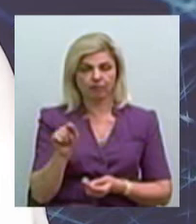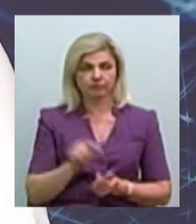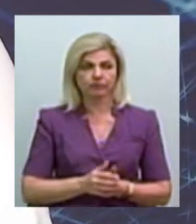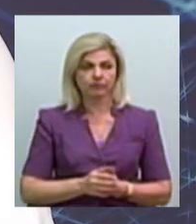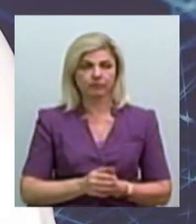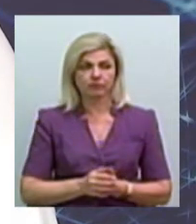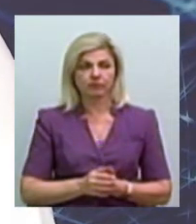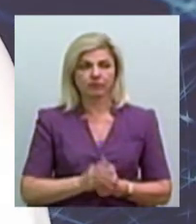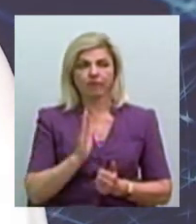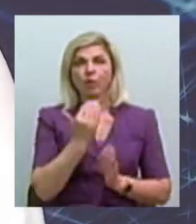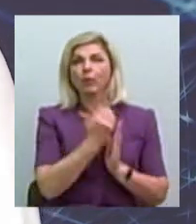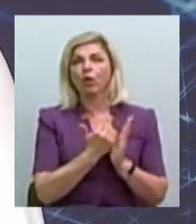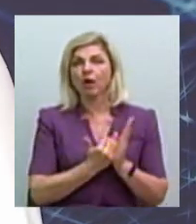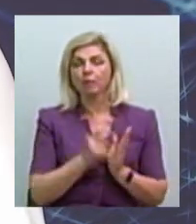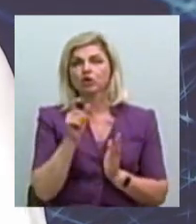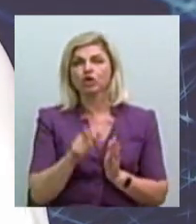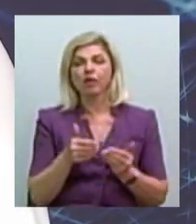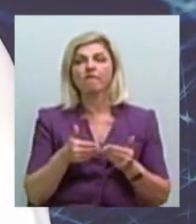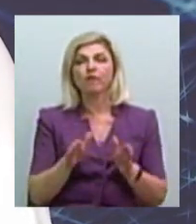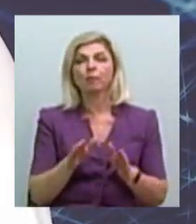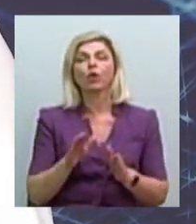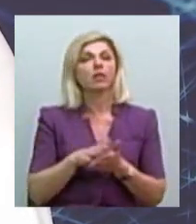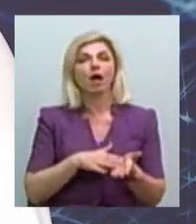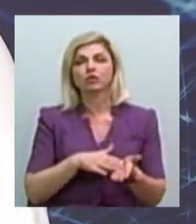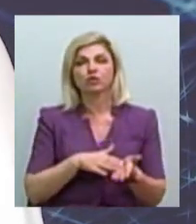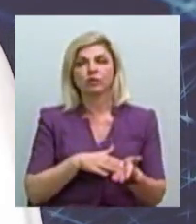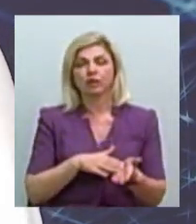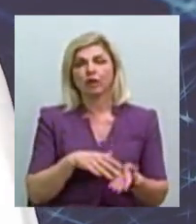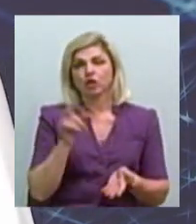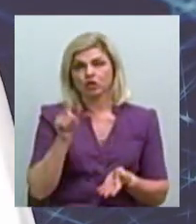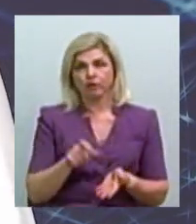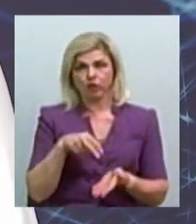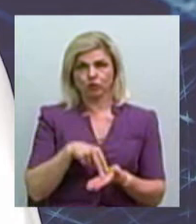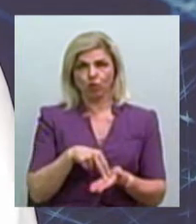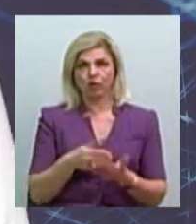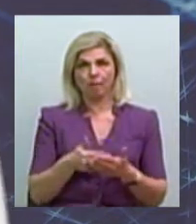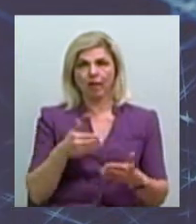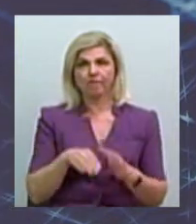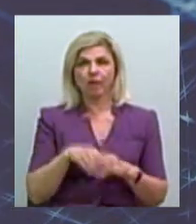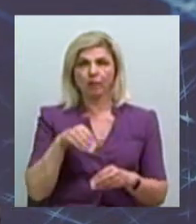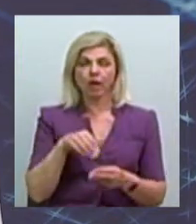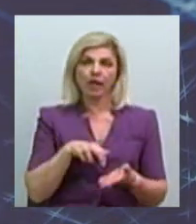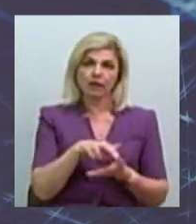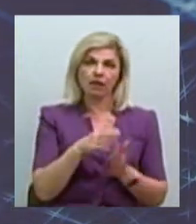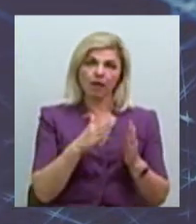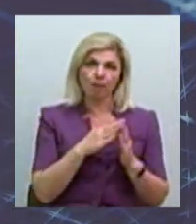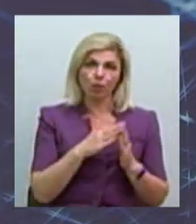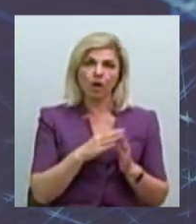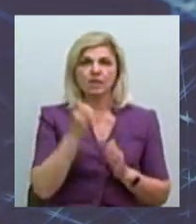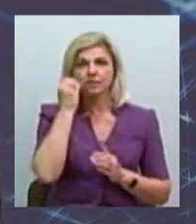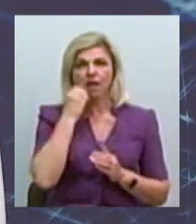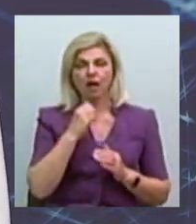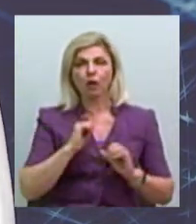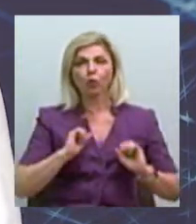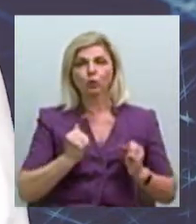реабилитационной программе. Человек выходит, что дальше? Вот человек стоит перед выбором, идти домой, старый круг общения,